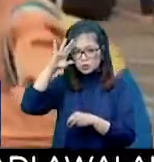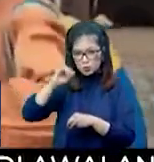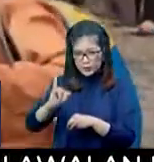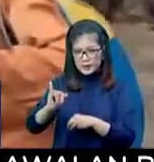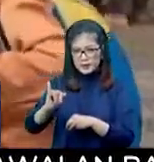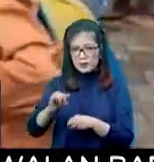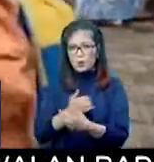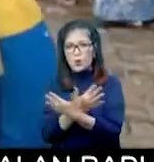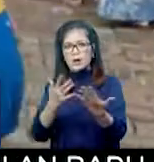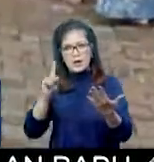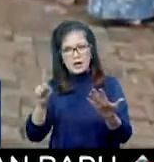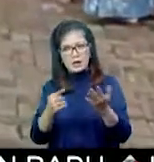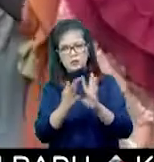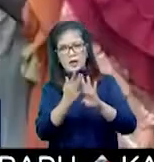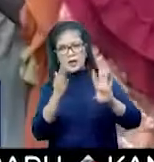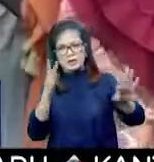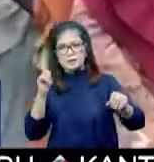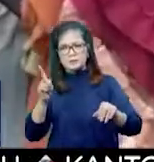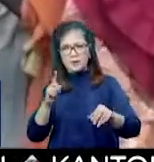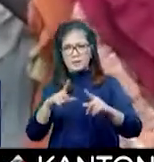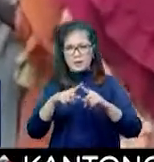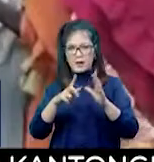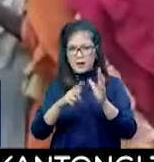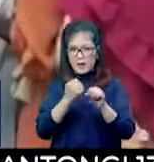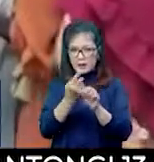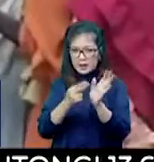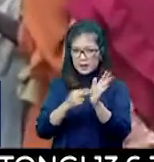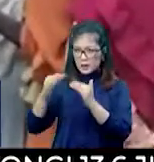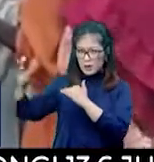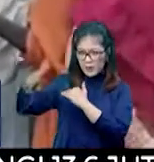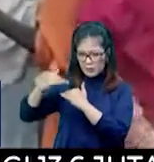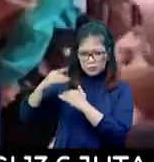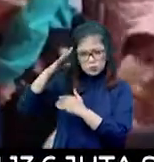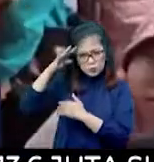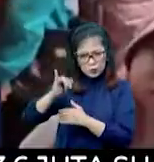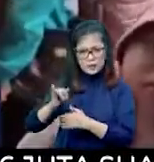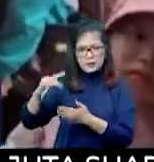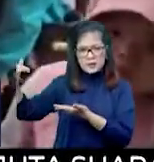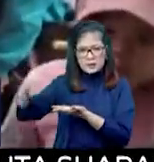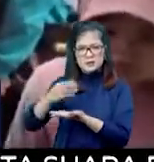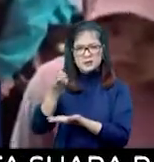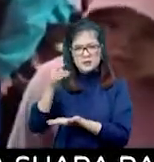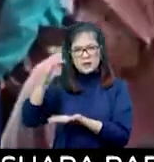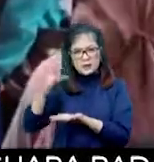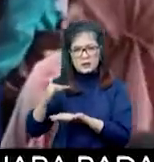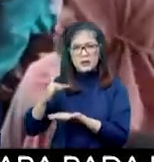Masyarakat harus mengantre karena agen kekurangan pasokan minyak goreng curah setelah pengiriman minyak goreng dari distributor berkurang.